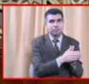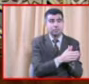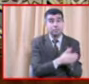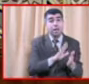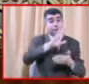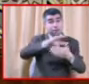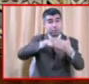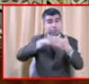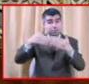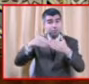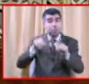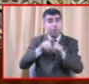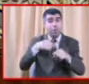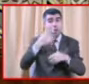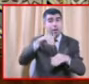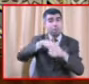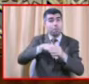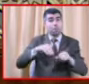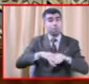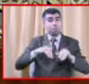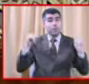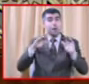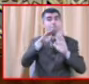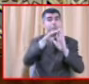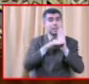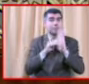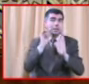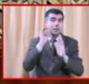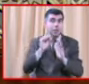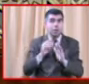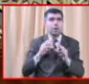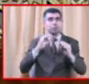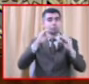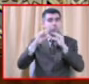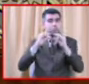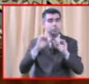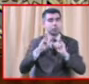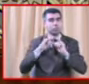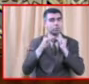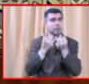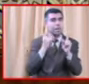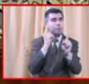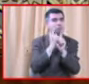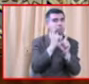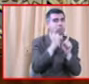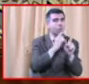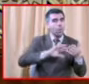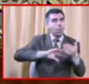وأؤكد لكم بأن المجلس عفواً المكتب المجلس تدارس هذا الموضوع من جميع